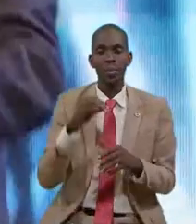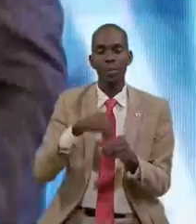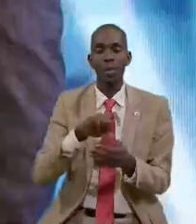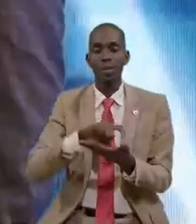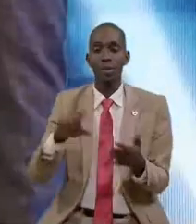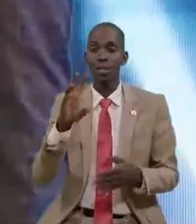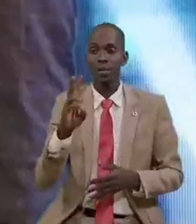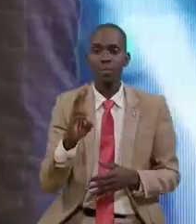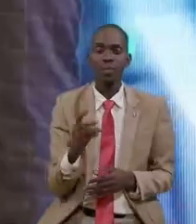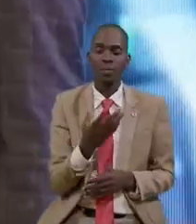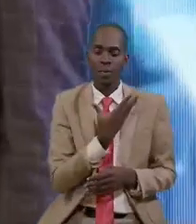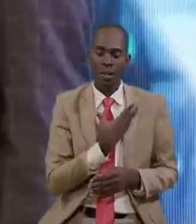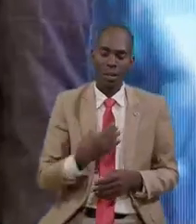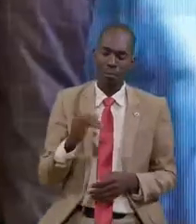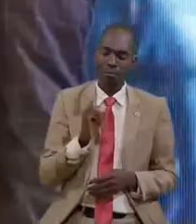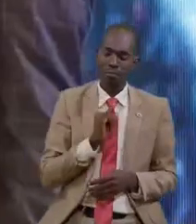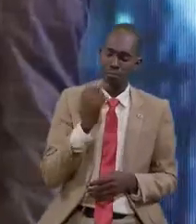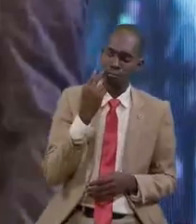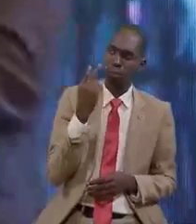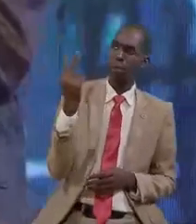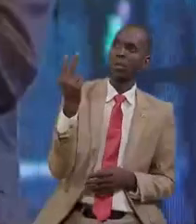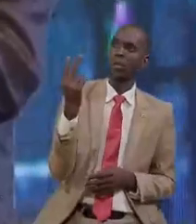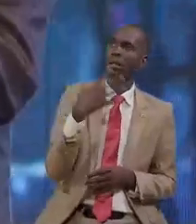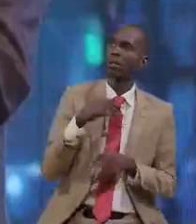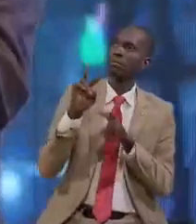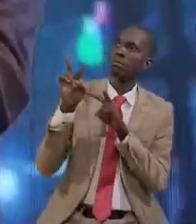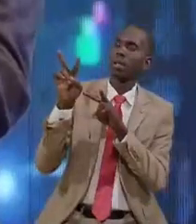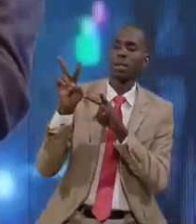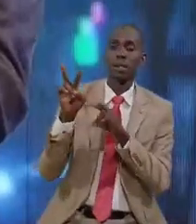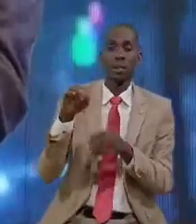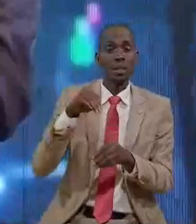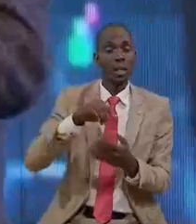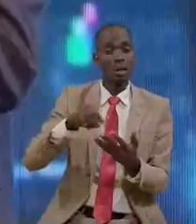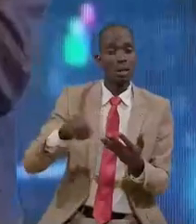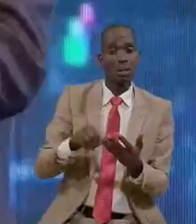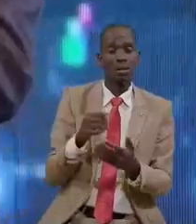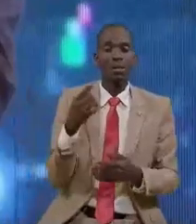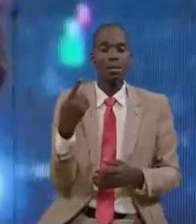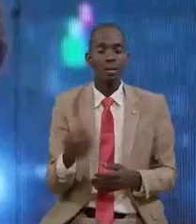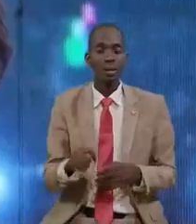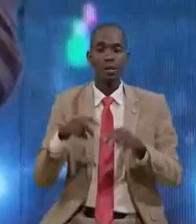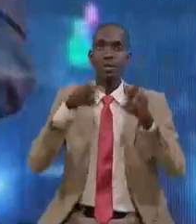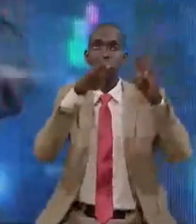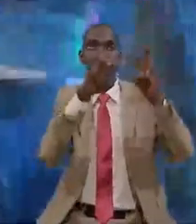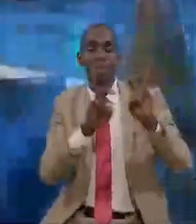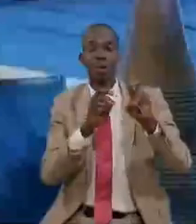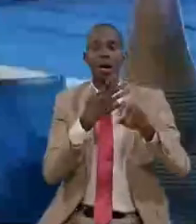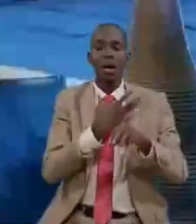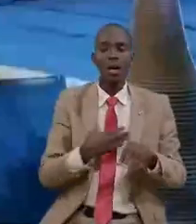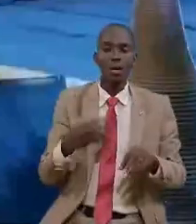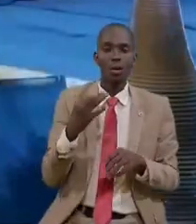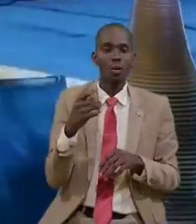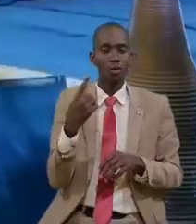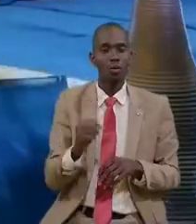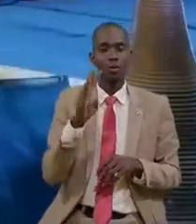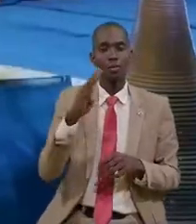et je vis au milieu du trône et des quatre êtres vivants